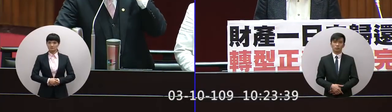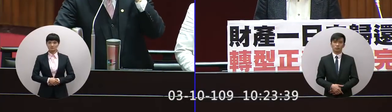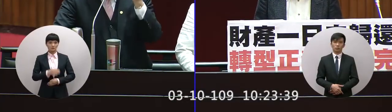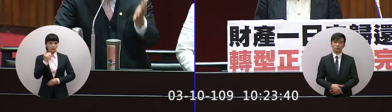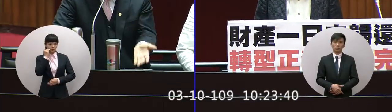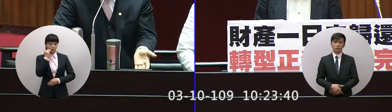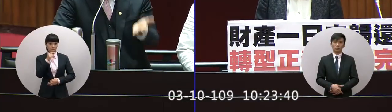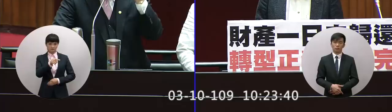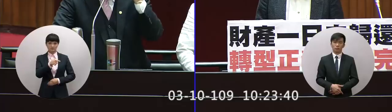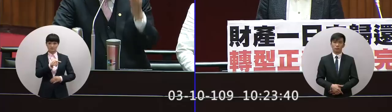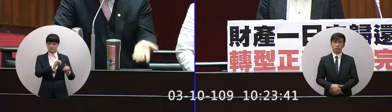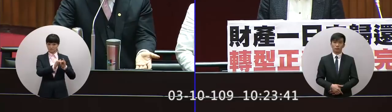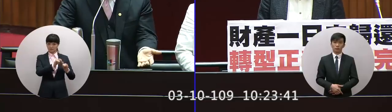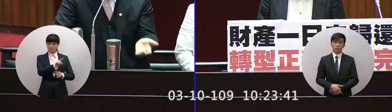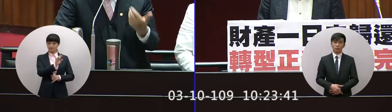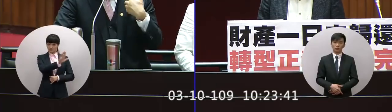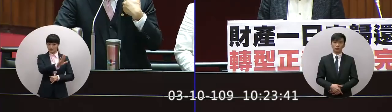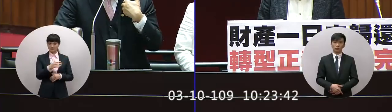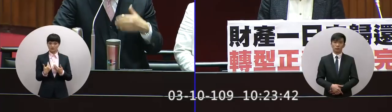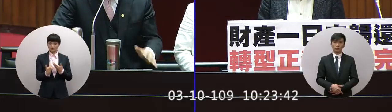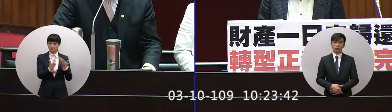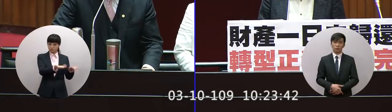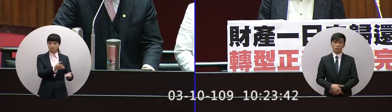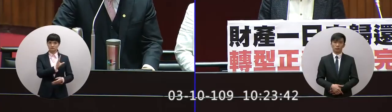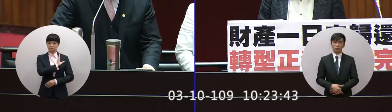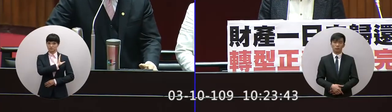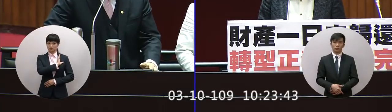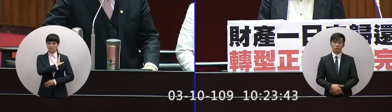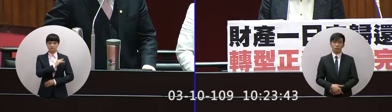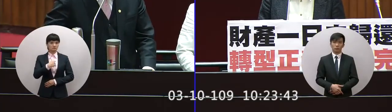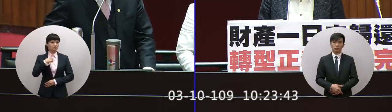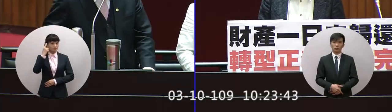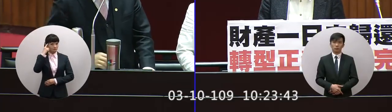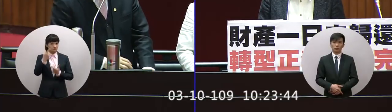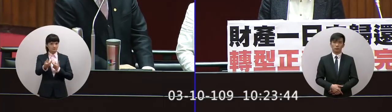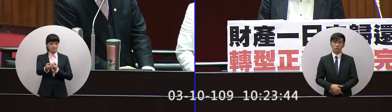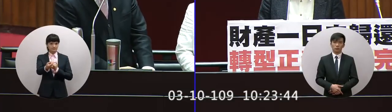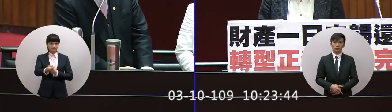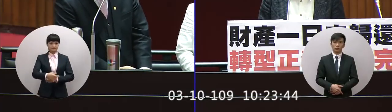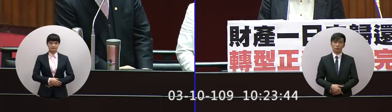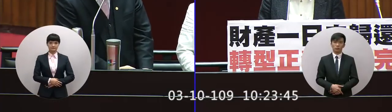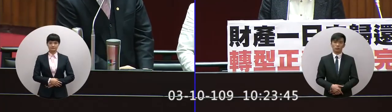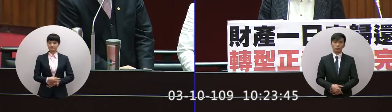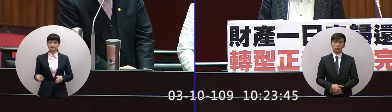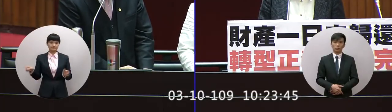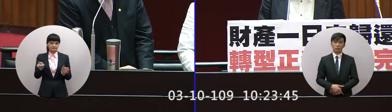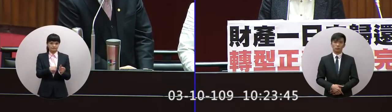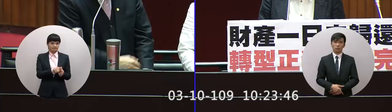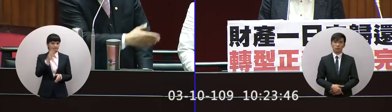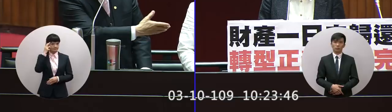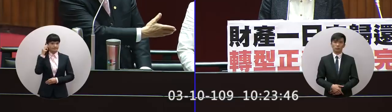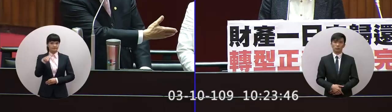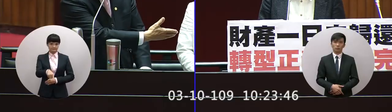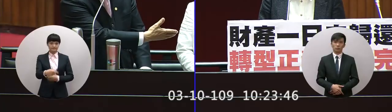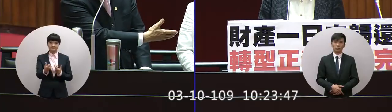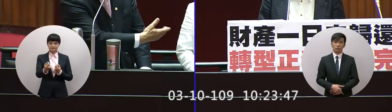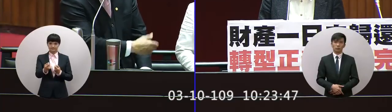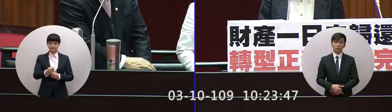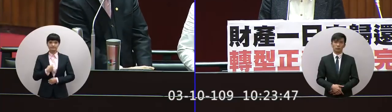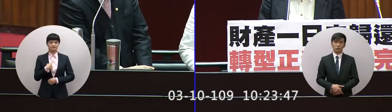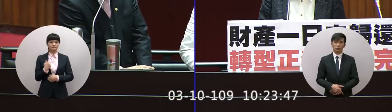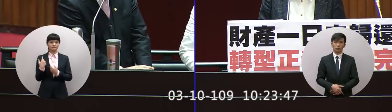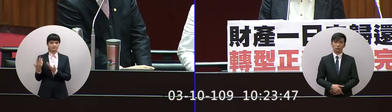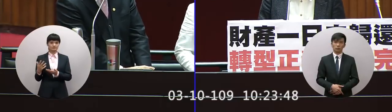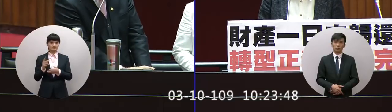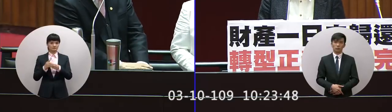的，就是人民的，就归还人民。我始终是这个态度，也是一辈子都为这个努力。那我请主